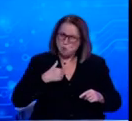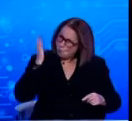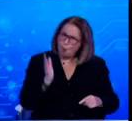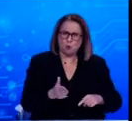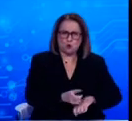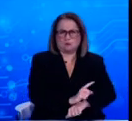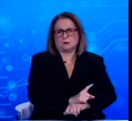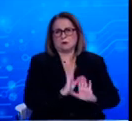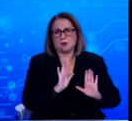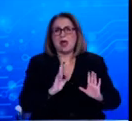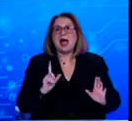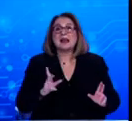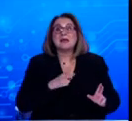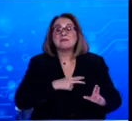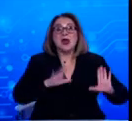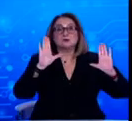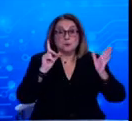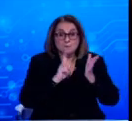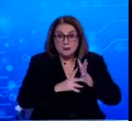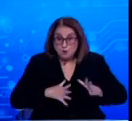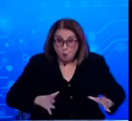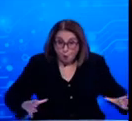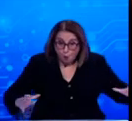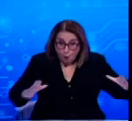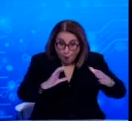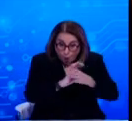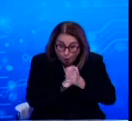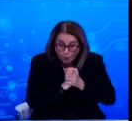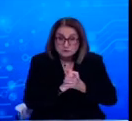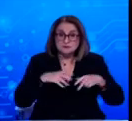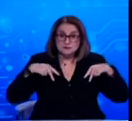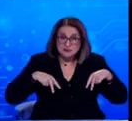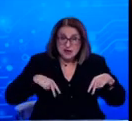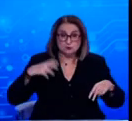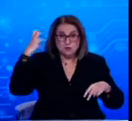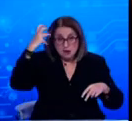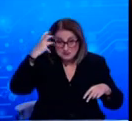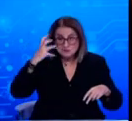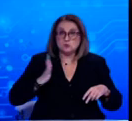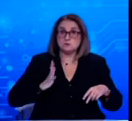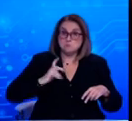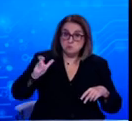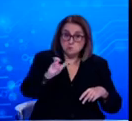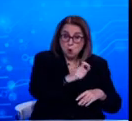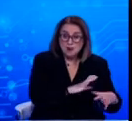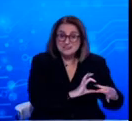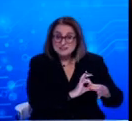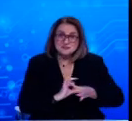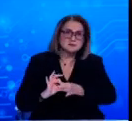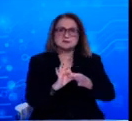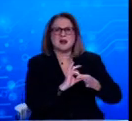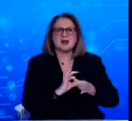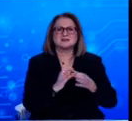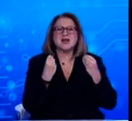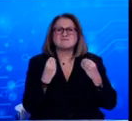της πανδημίας, πρέπει κράτος, επιστήμονες και πολίτες να συνεργαστούμε ακόμα πιο στενά. Με περισσότερη